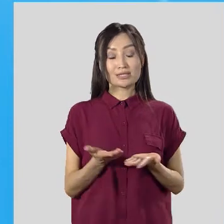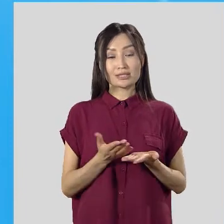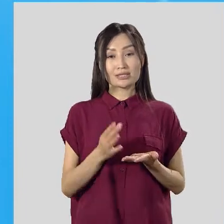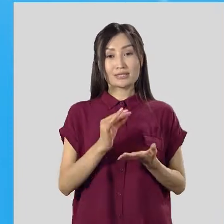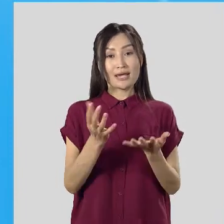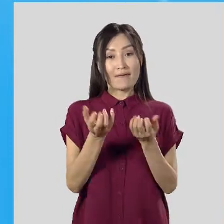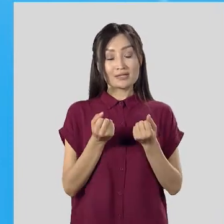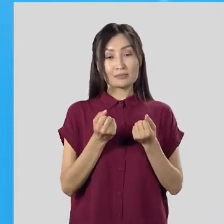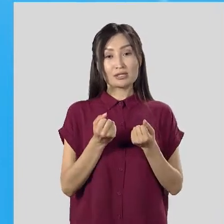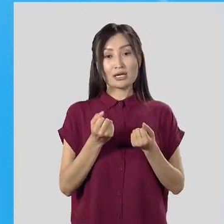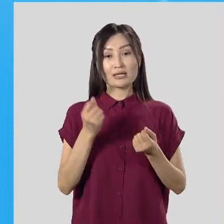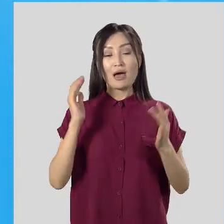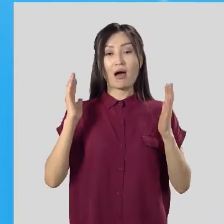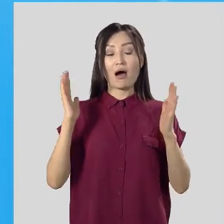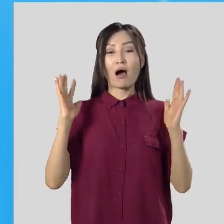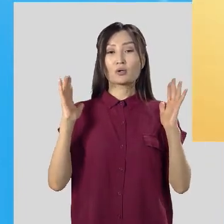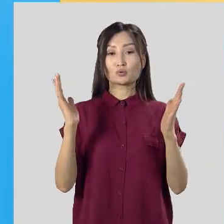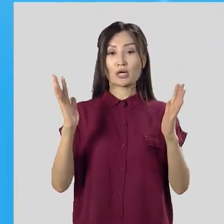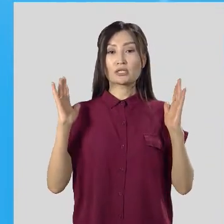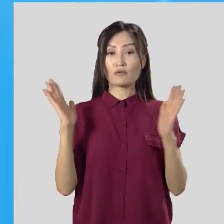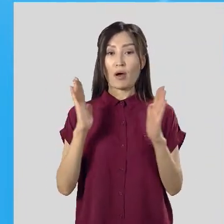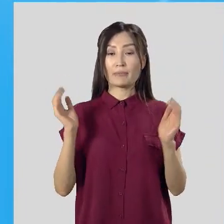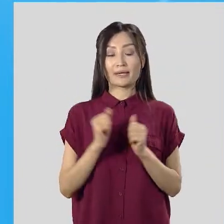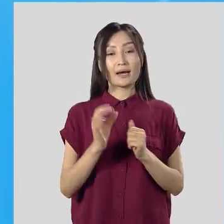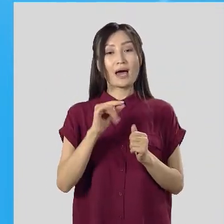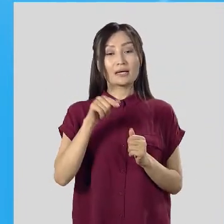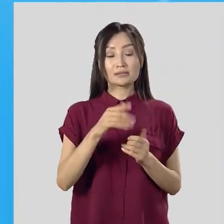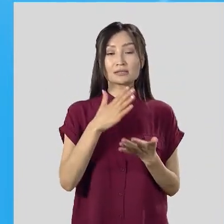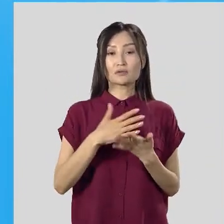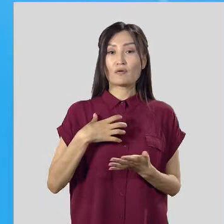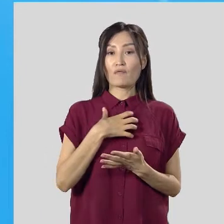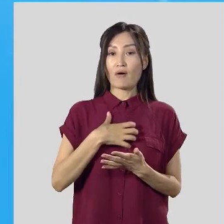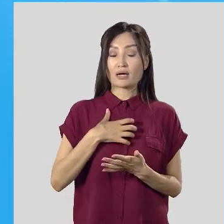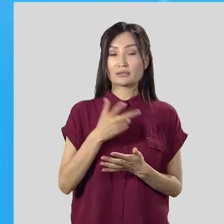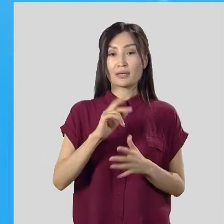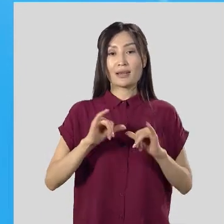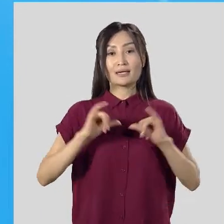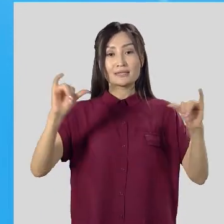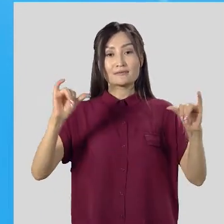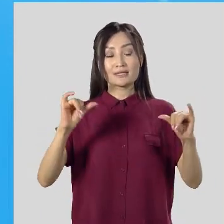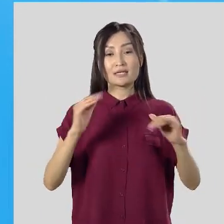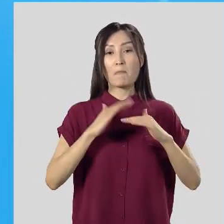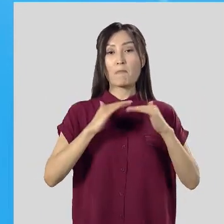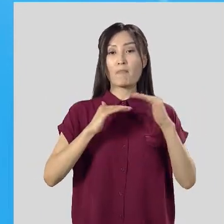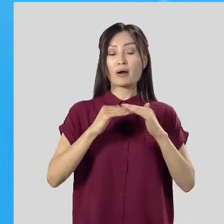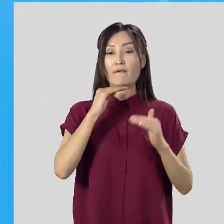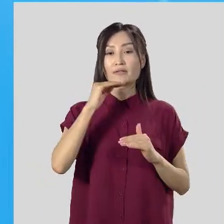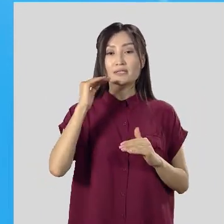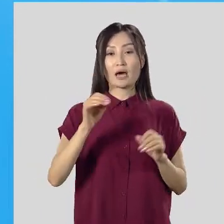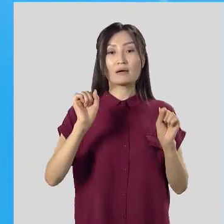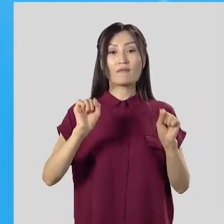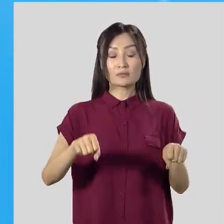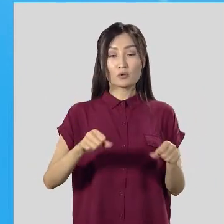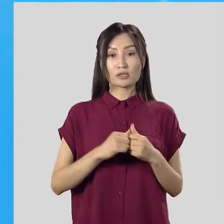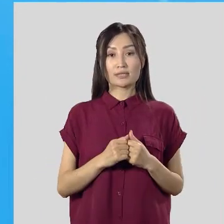и восприятии окружающего мира. Они становятся важными для развития профессиональных